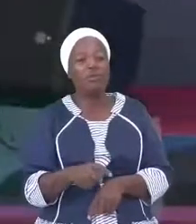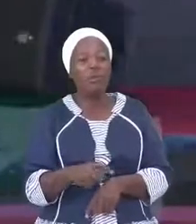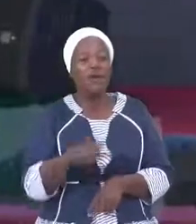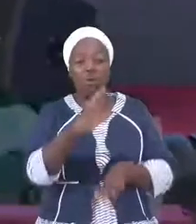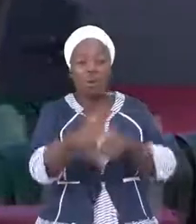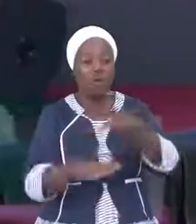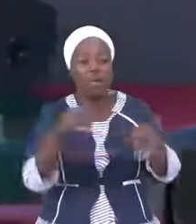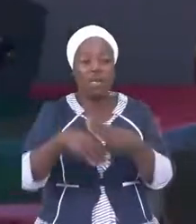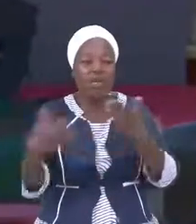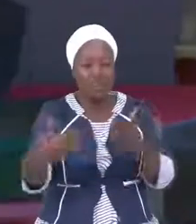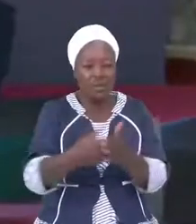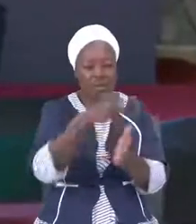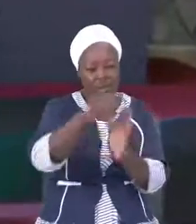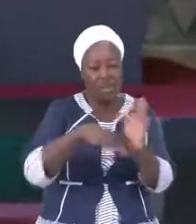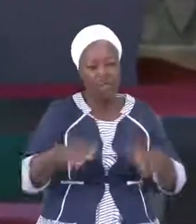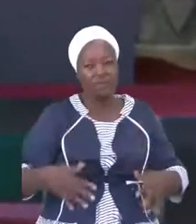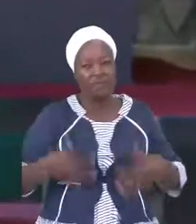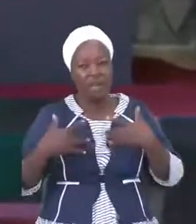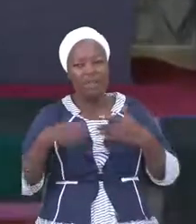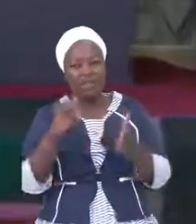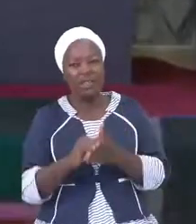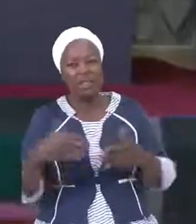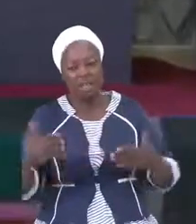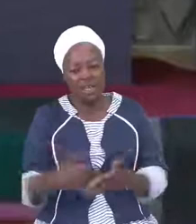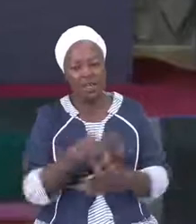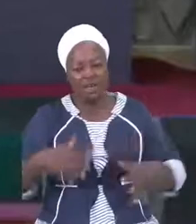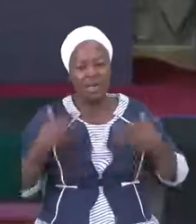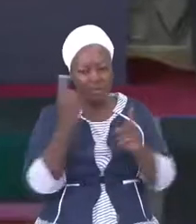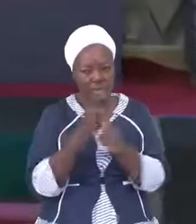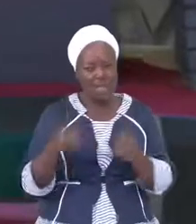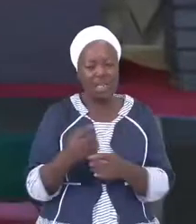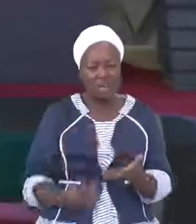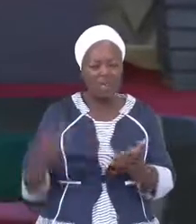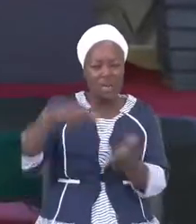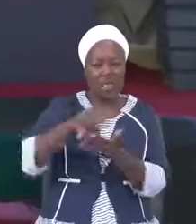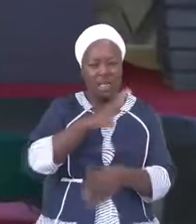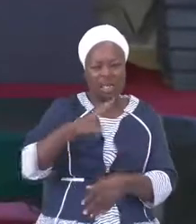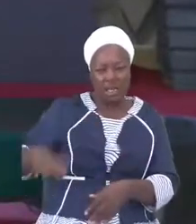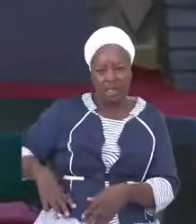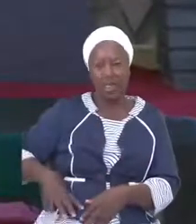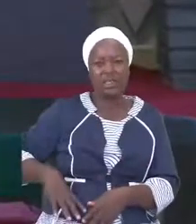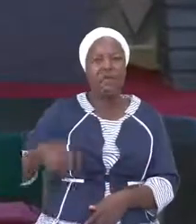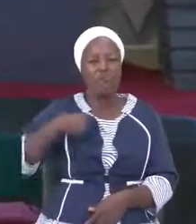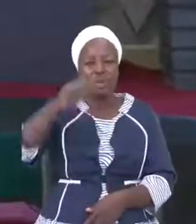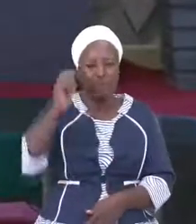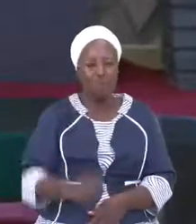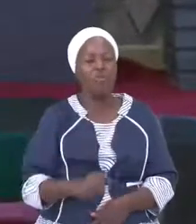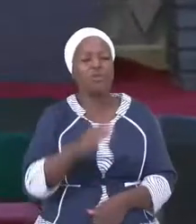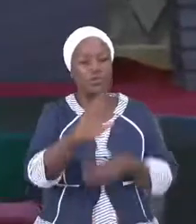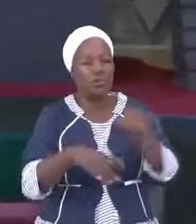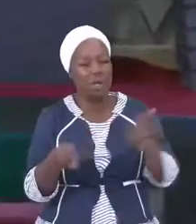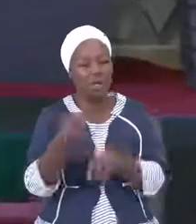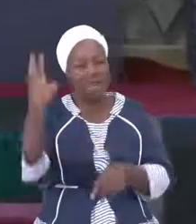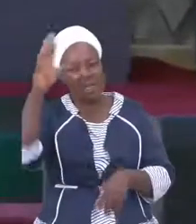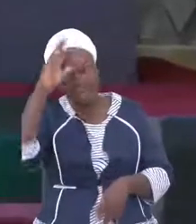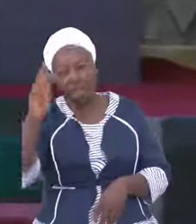nouvelle vie sera différente de l'ancienne vie, comme le Christ ressuscité est différent du Christ qui